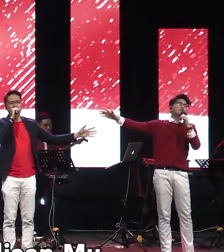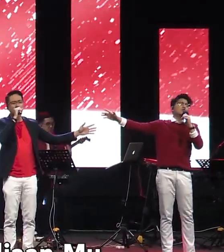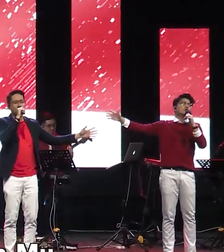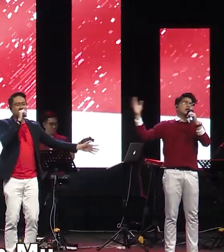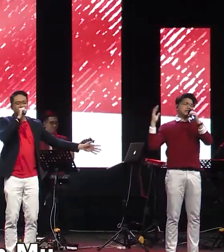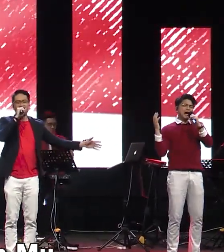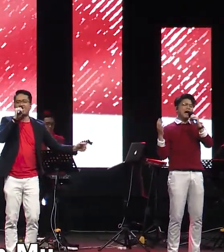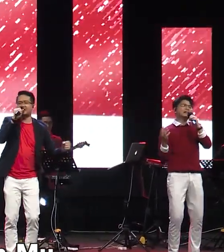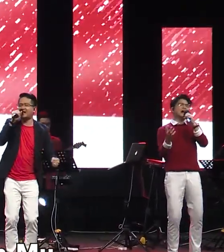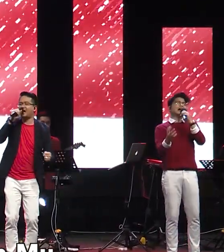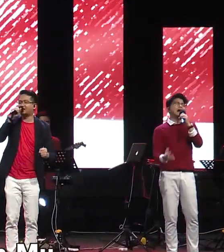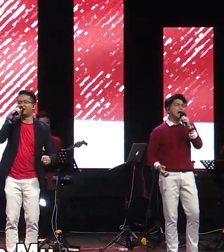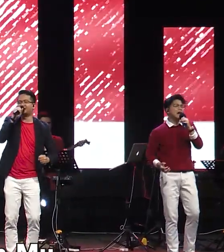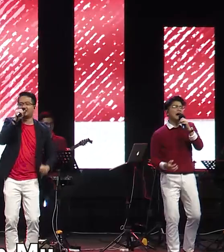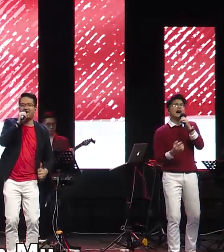kemuliaan-Mu.